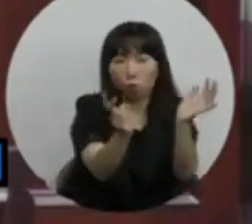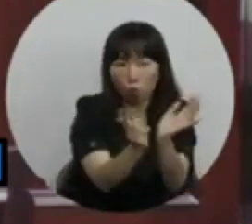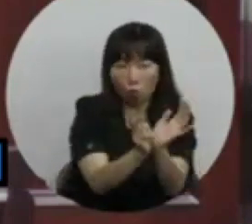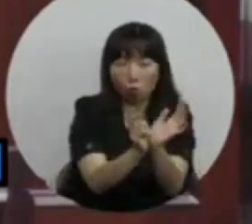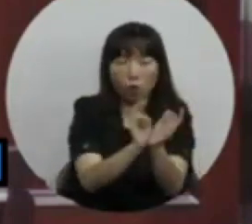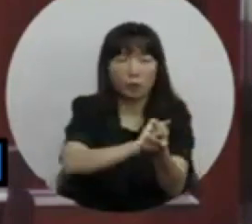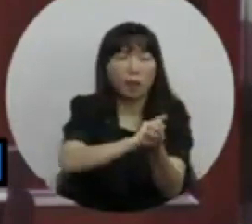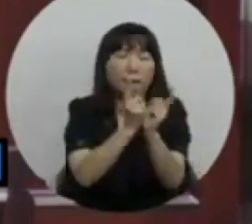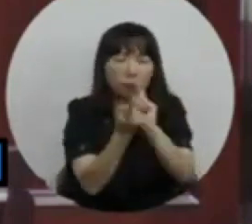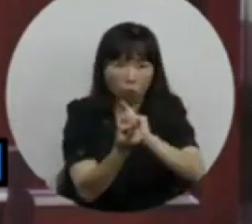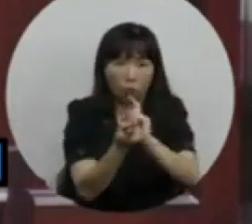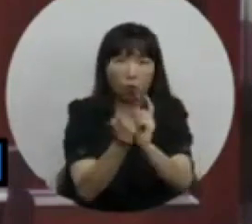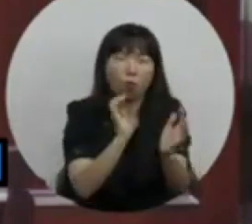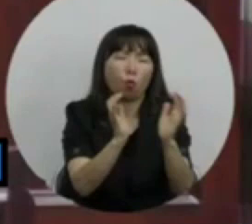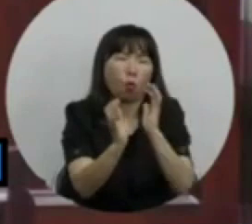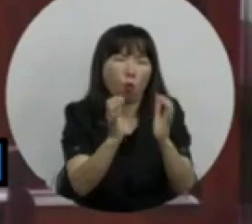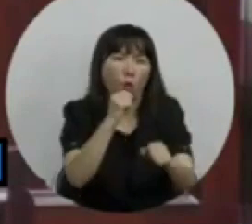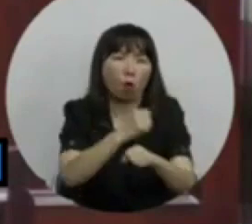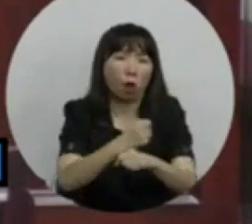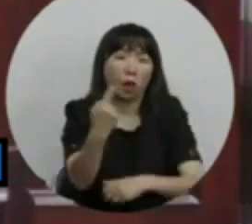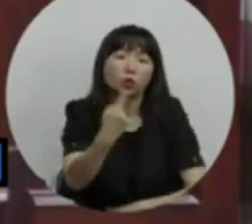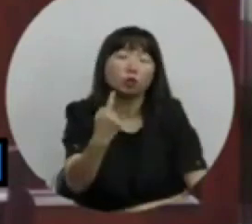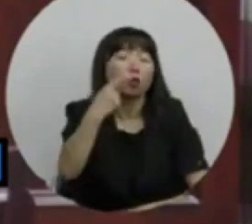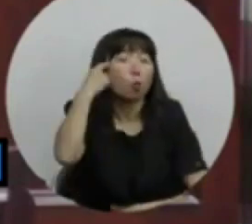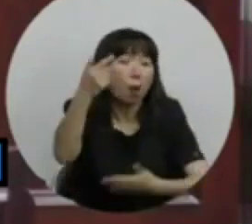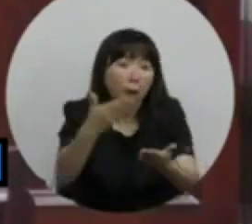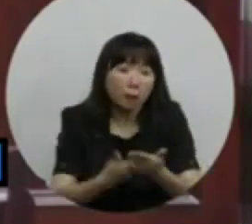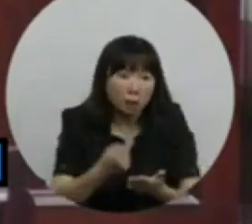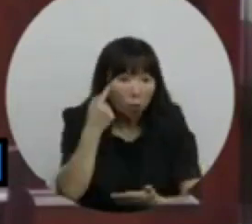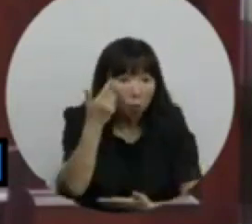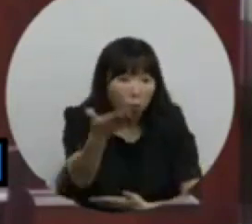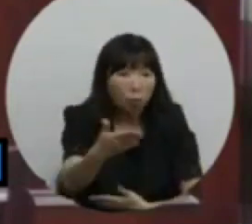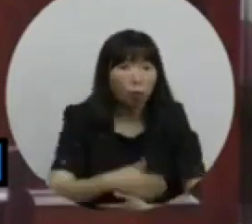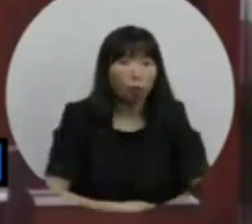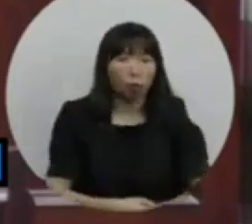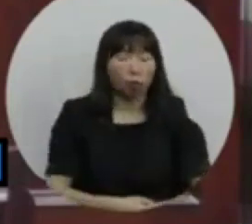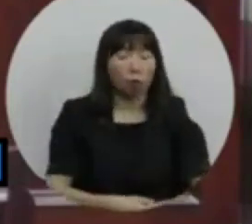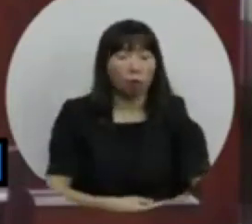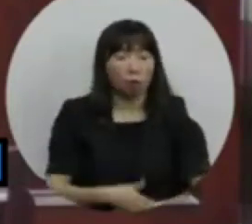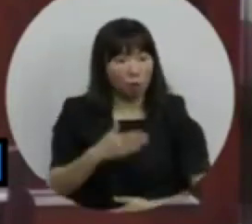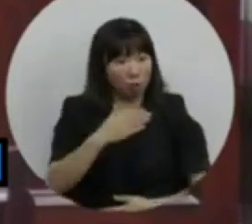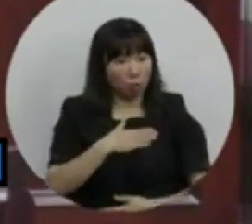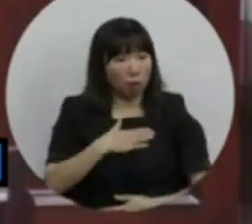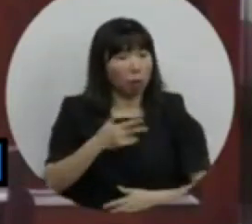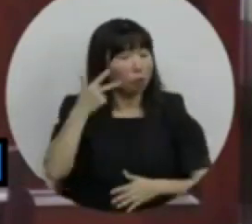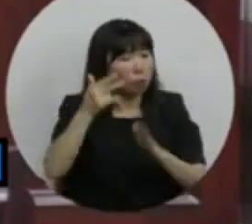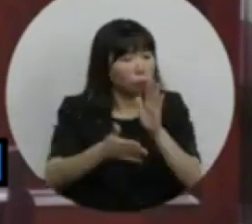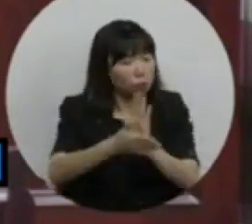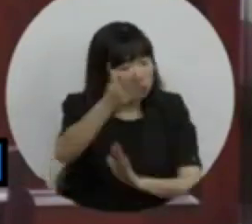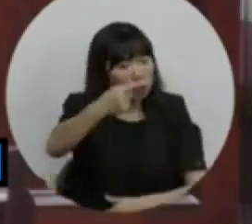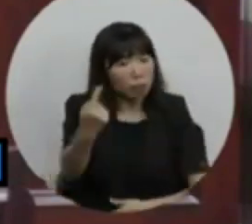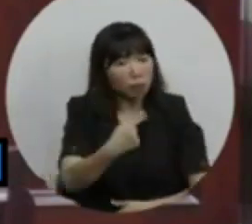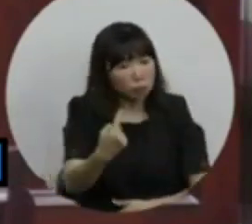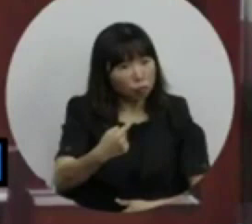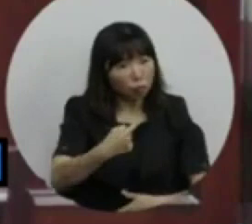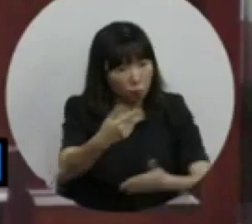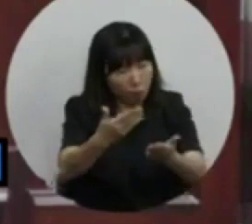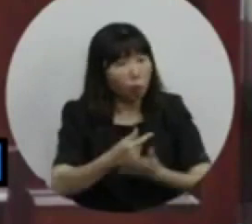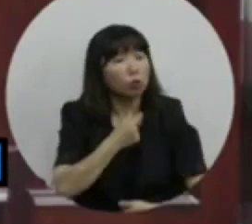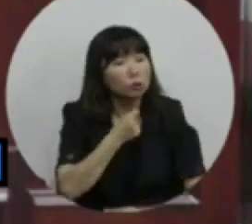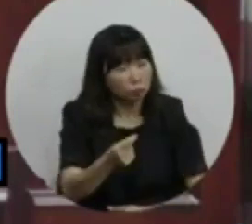한 겁니다. 천 원을 왜 받냐고요? 아, 시장이 천 원 받고 싶겠습니까? 시민들한테 다 무료로 해드리고